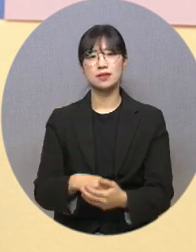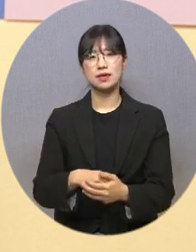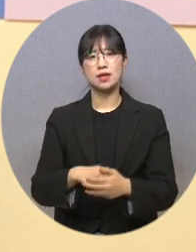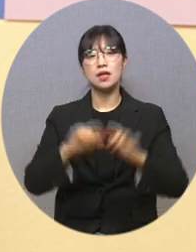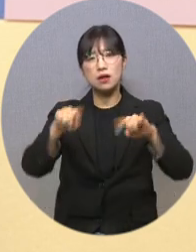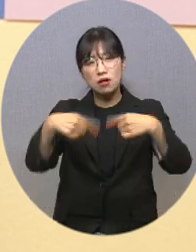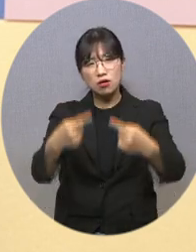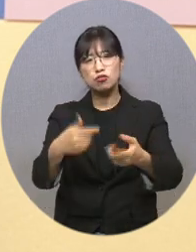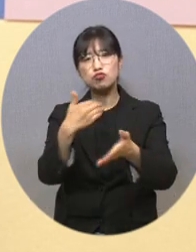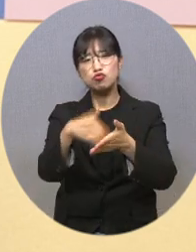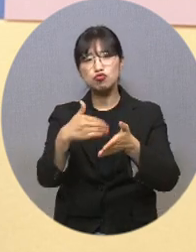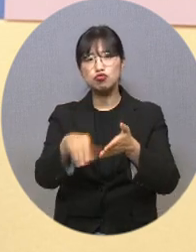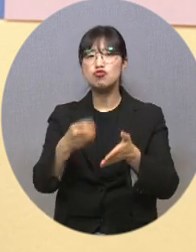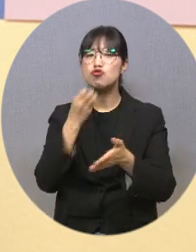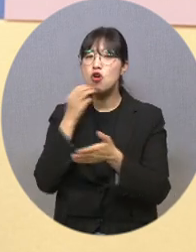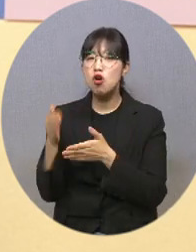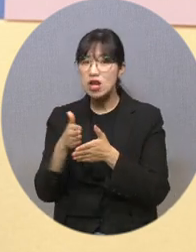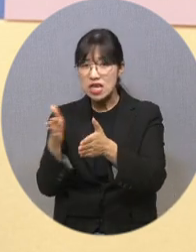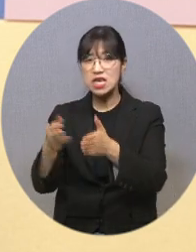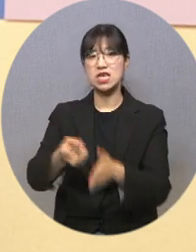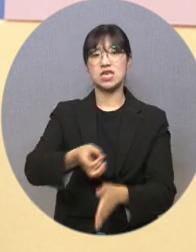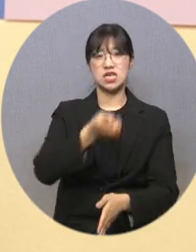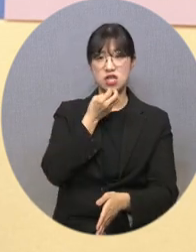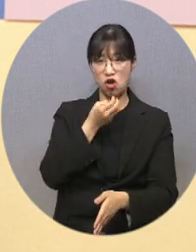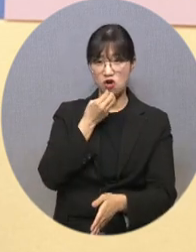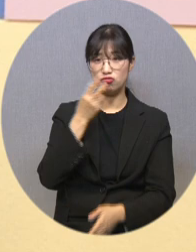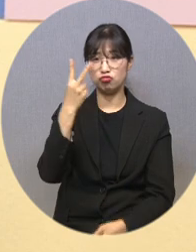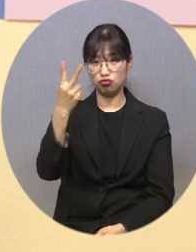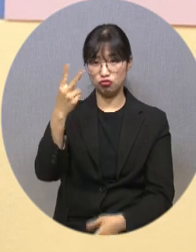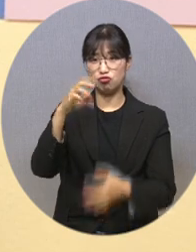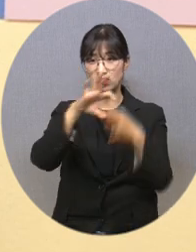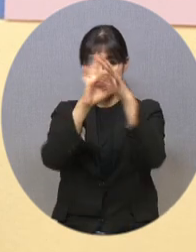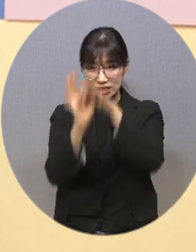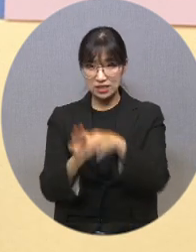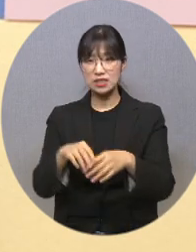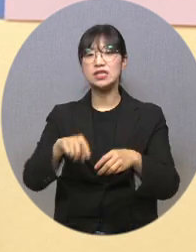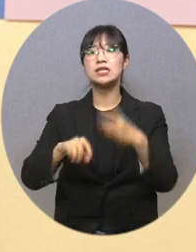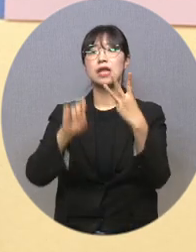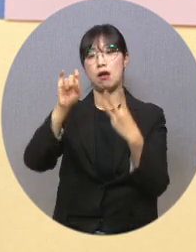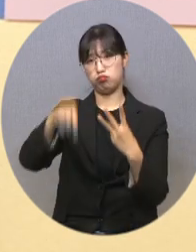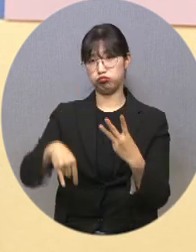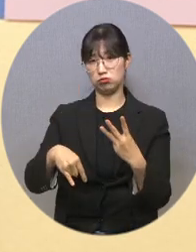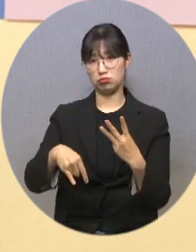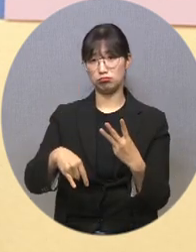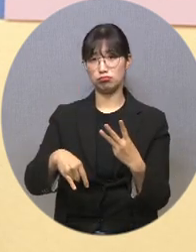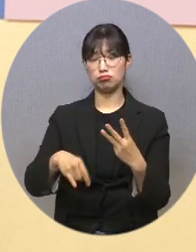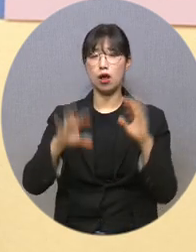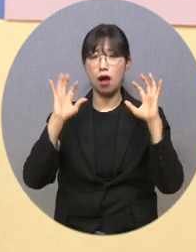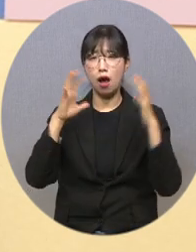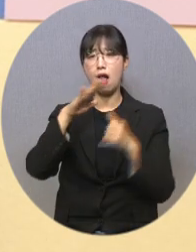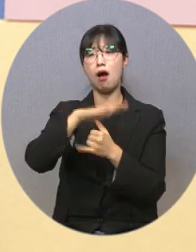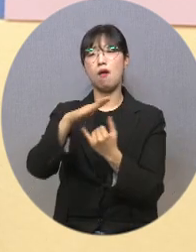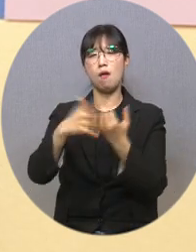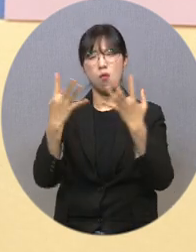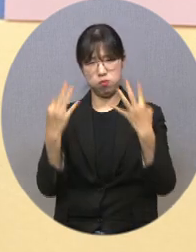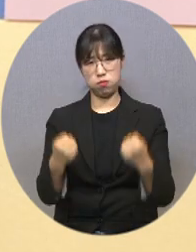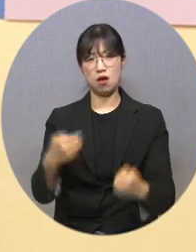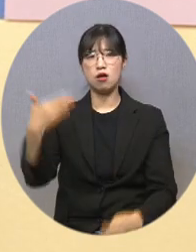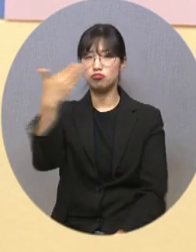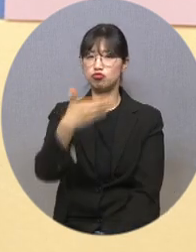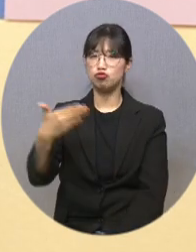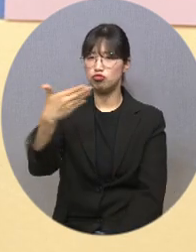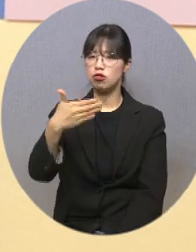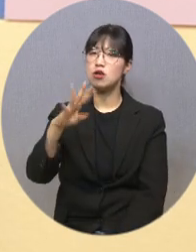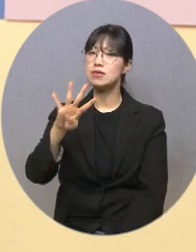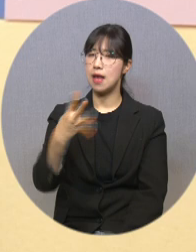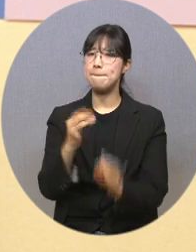아동수가 경기도하고 서울에 이어서 전국에서 세 번째예요. 연간 한 9,400명 정도